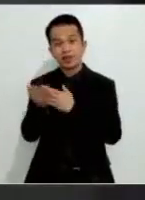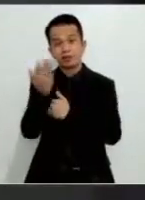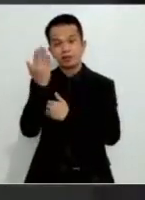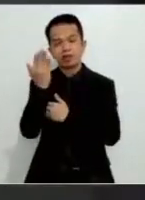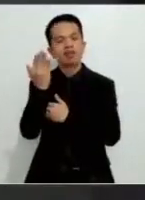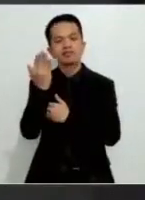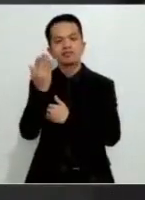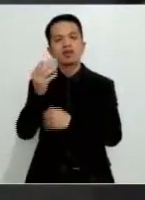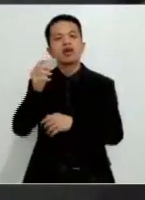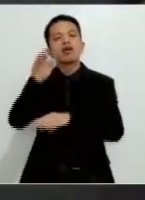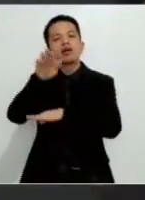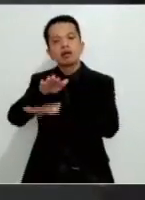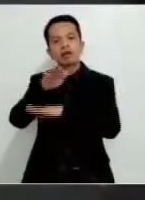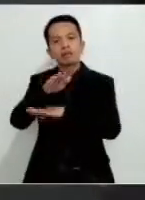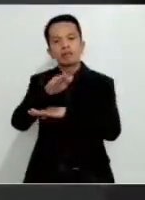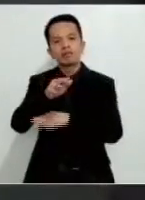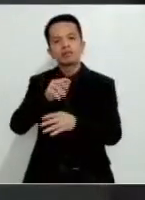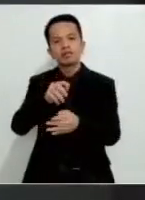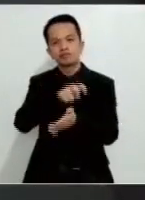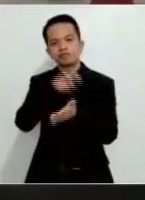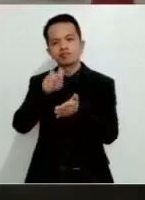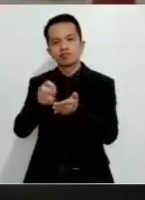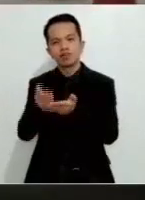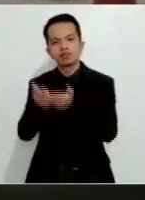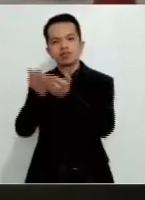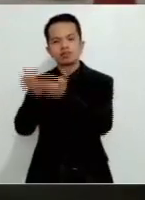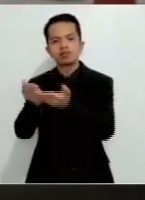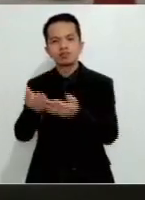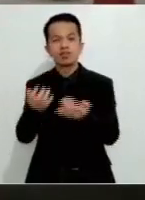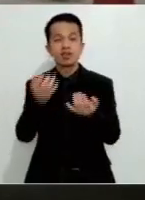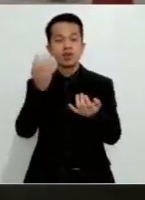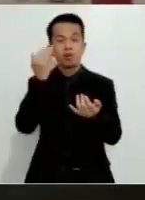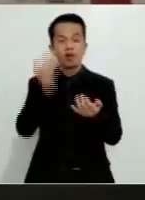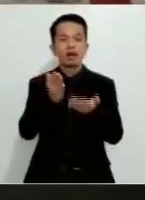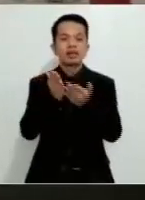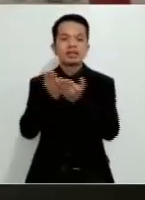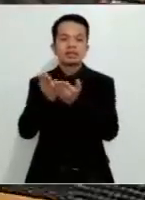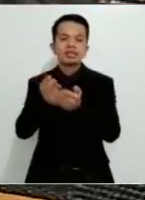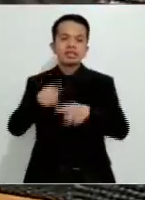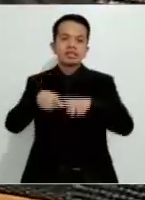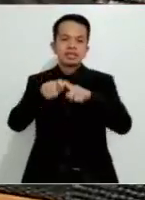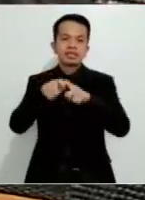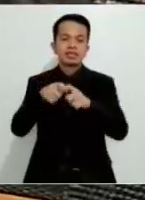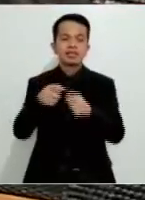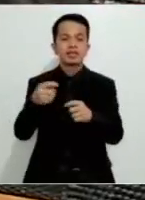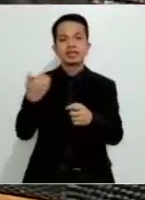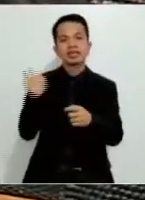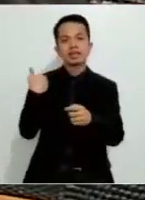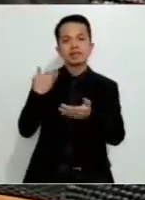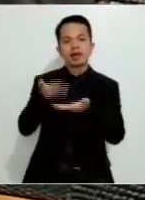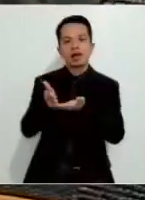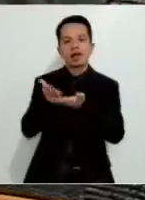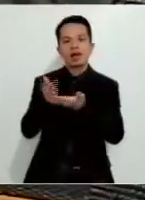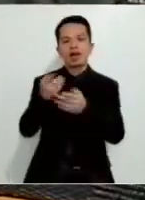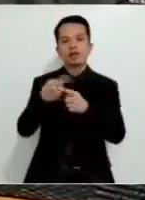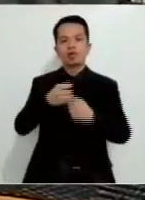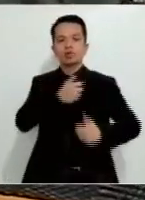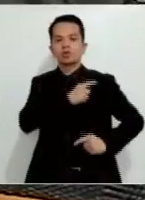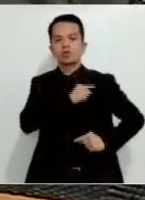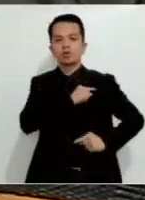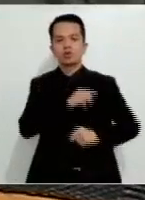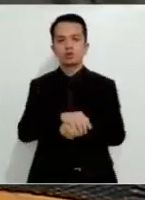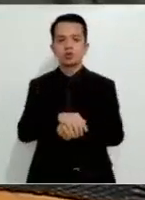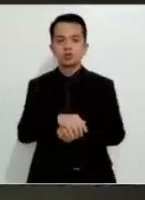umalis. Pansamantalang pinahinto ang mga biyahe ng mga barko dahil wala pang clearance ng Philippine Coast Guard. Mag-antay lang daw kami hanggang bukas